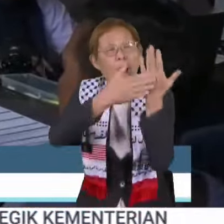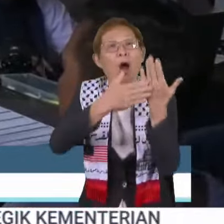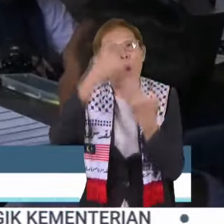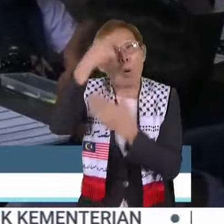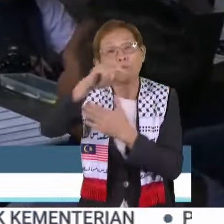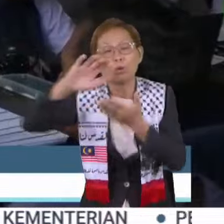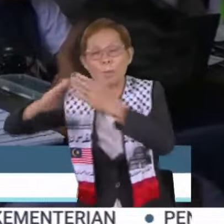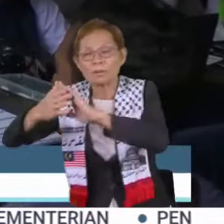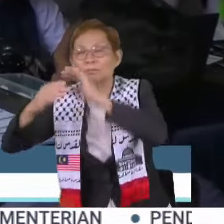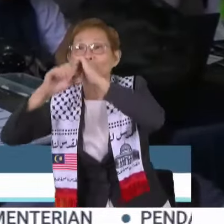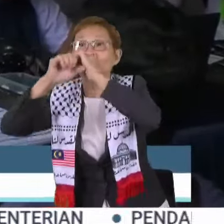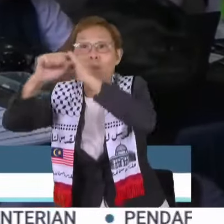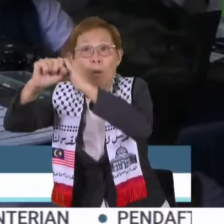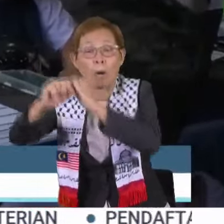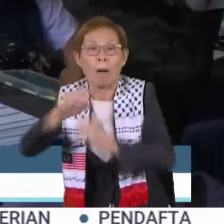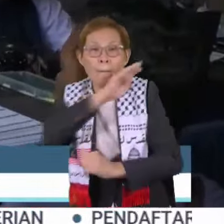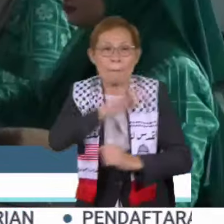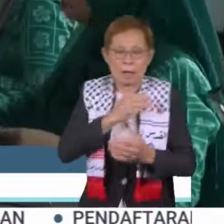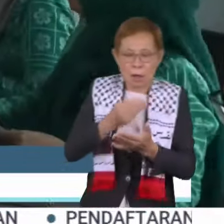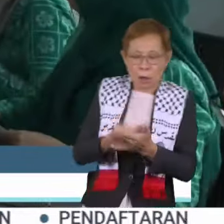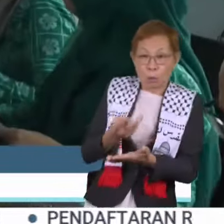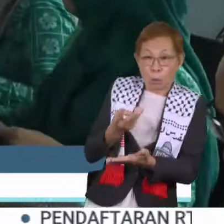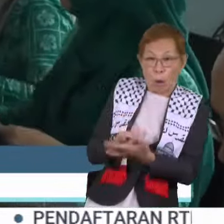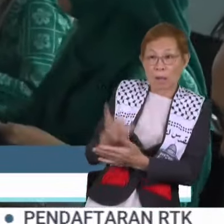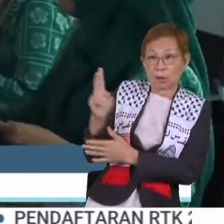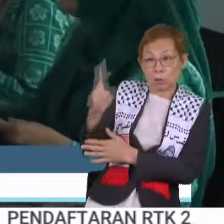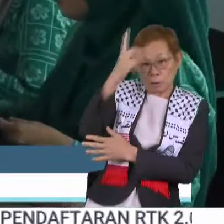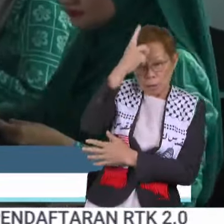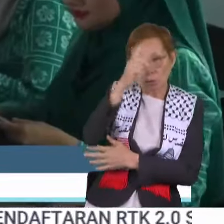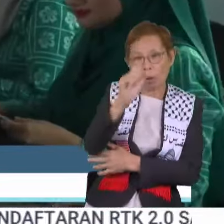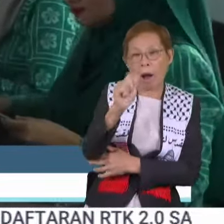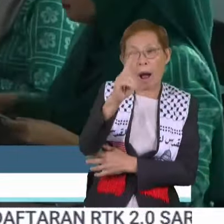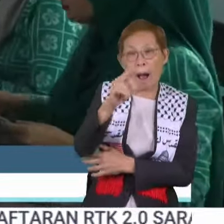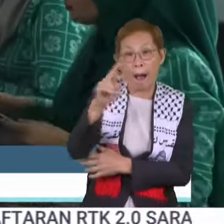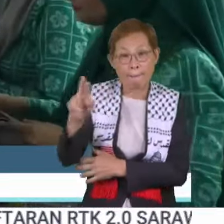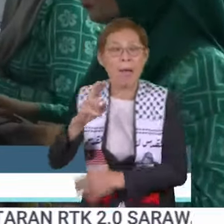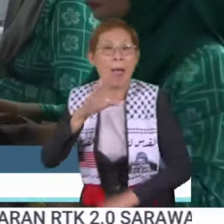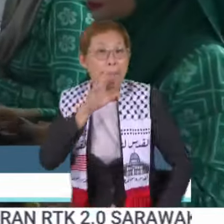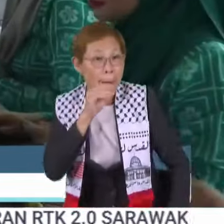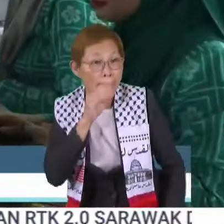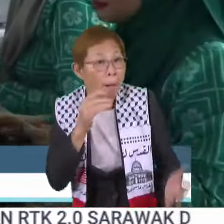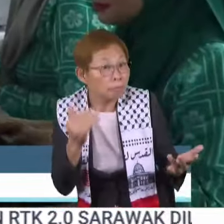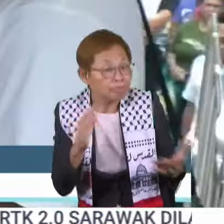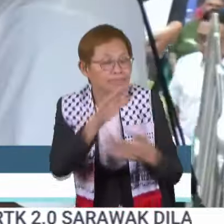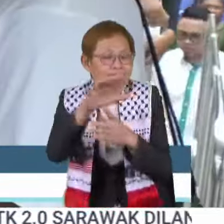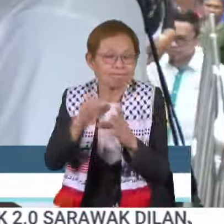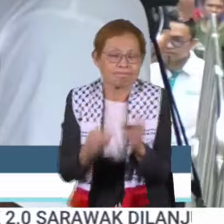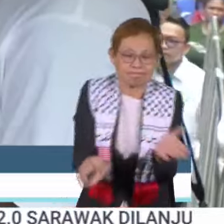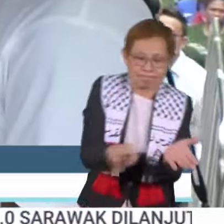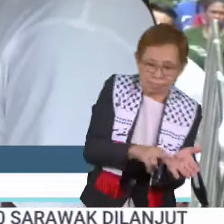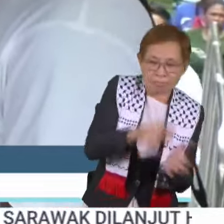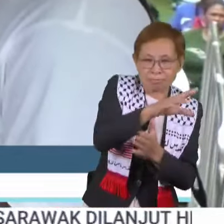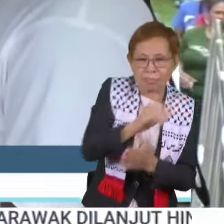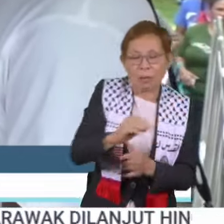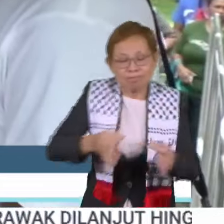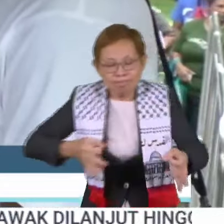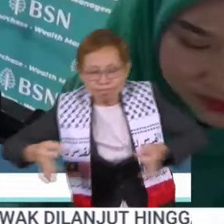untuk masyarakat orang asli menteri kewangan kedua Datuk Seri Amir Hamzah Azizan berkata ia melibatkan pendaftaran dan